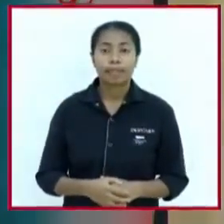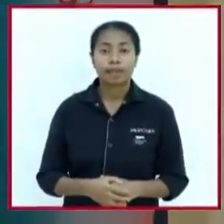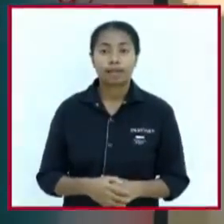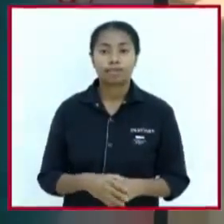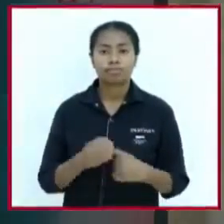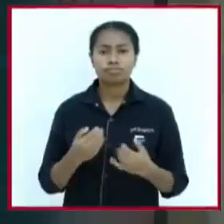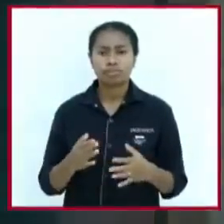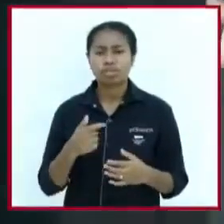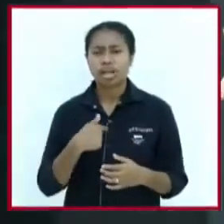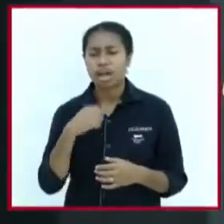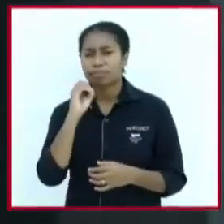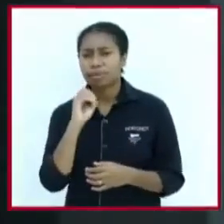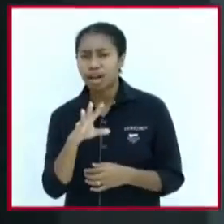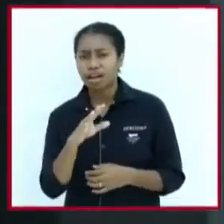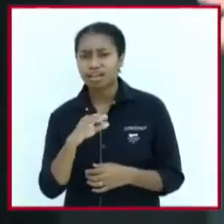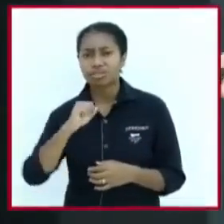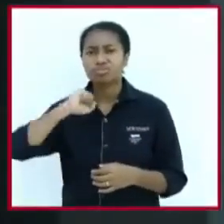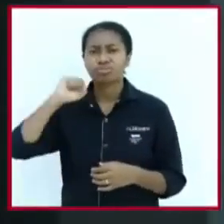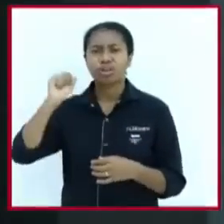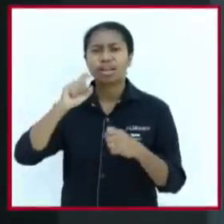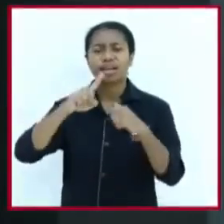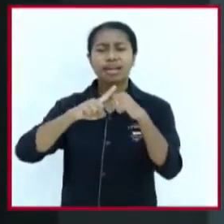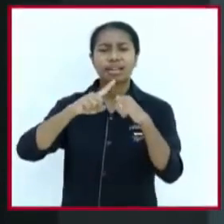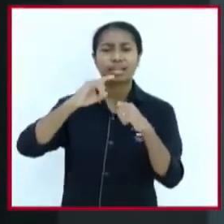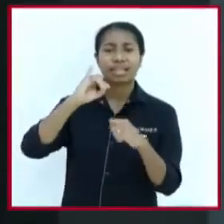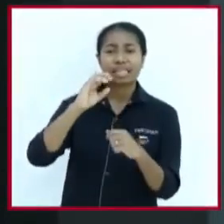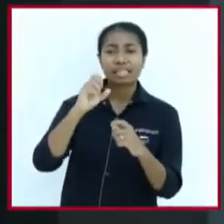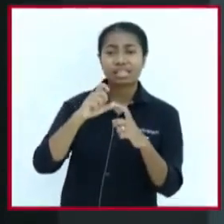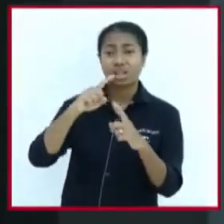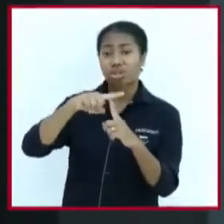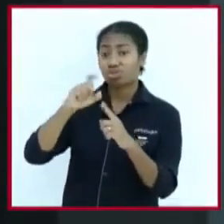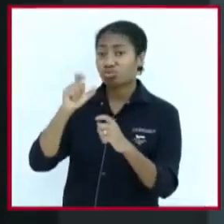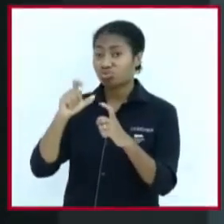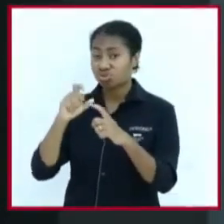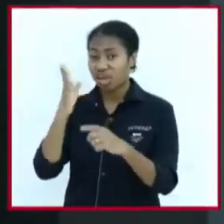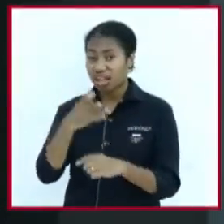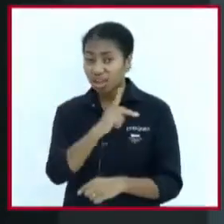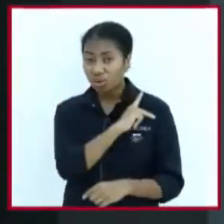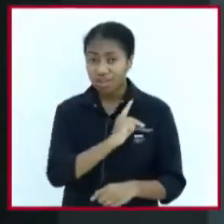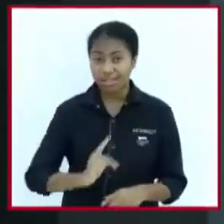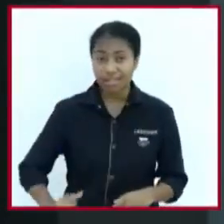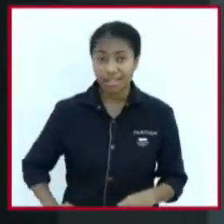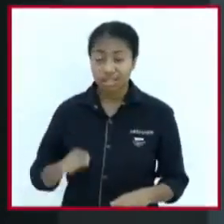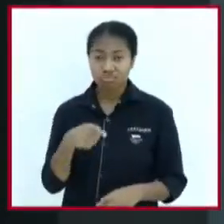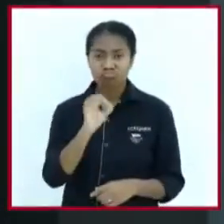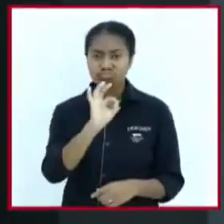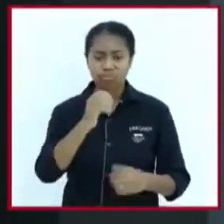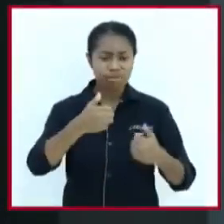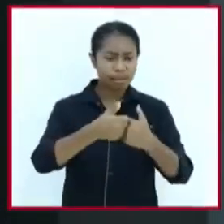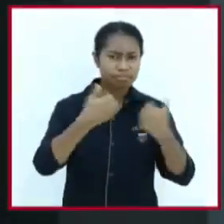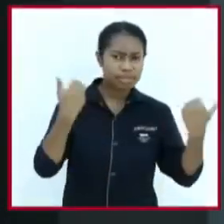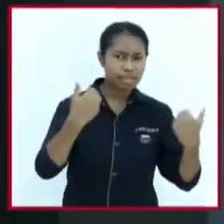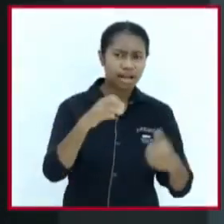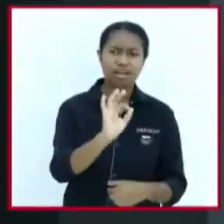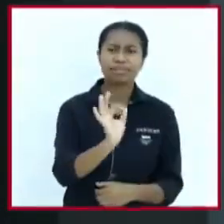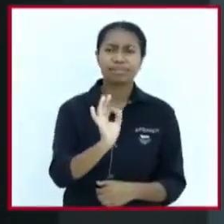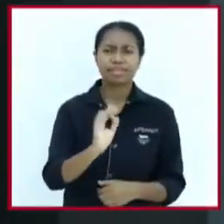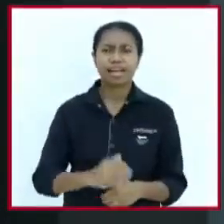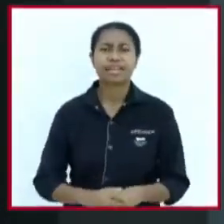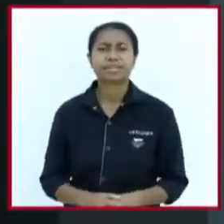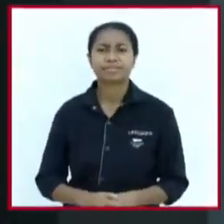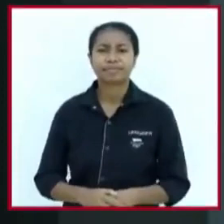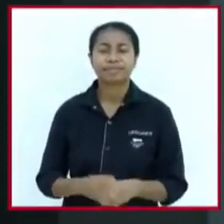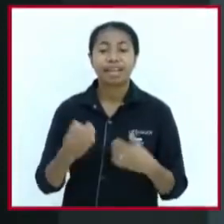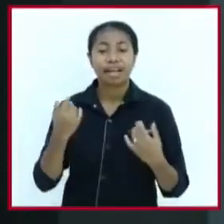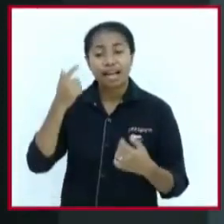saya bilang Kristus atau kekristenan karena tidak bisa dipisahkan karena